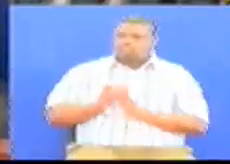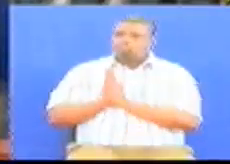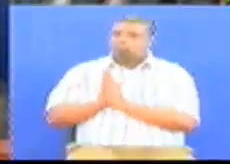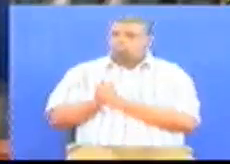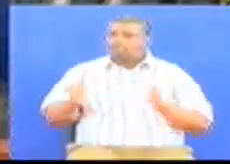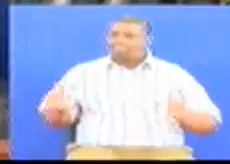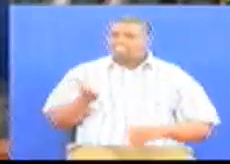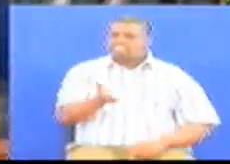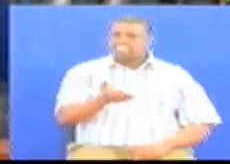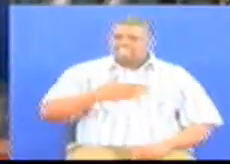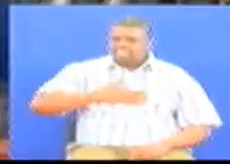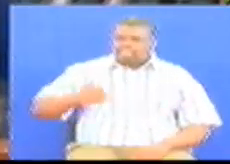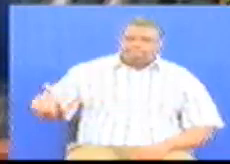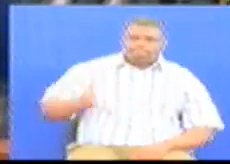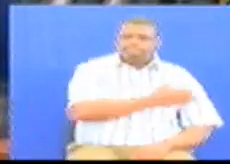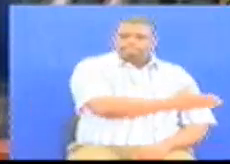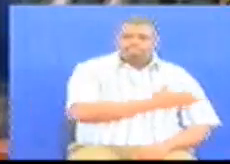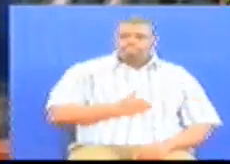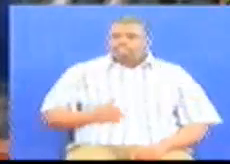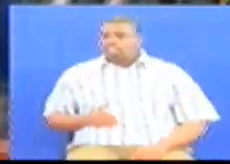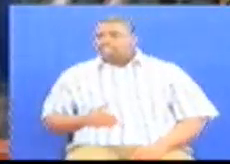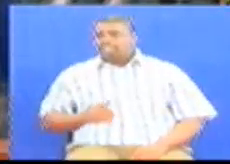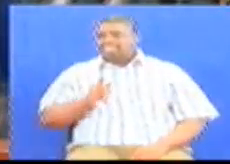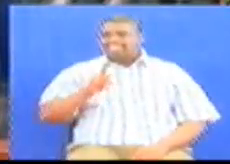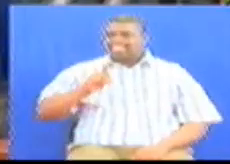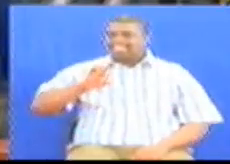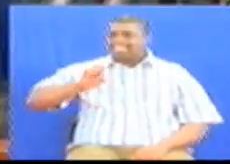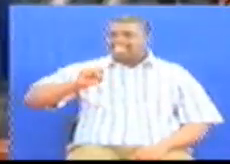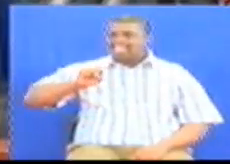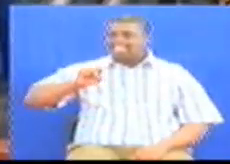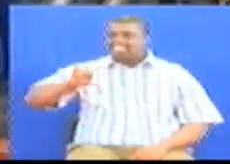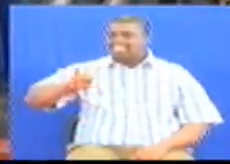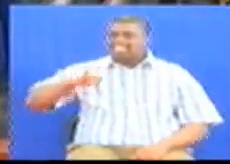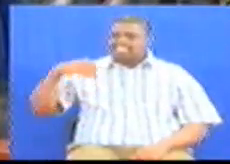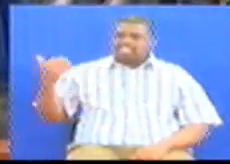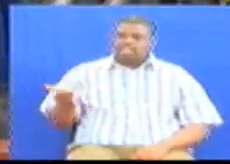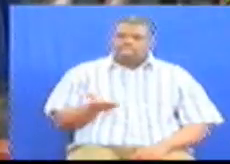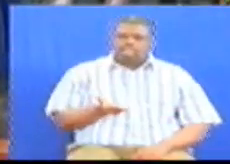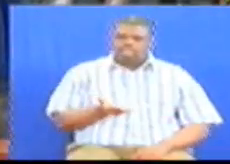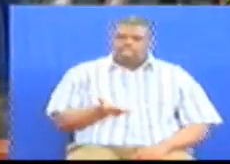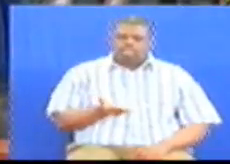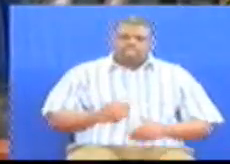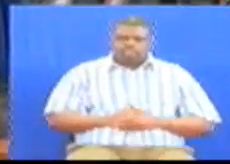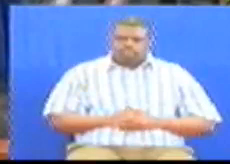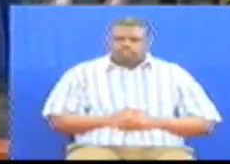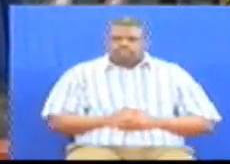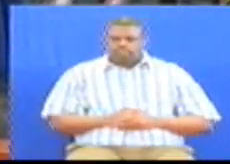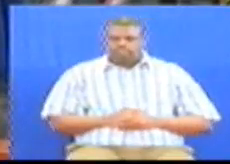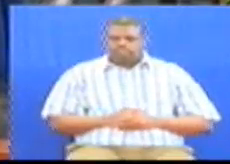Asante sana mheshimiwa Ali Mohamed KC, atafuatiwa na mheshimiwa Yahaya Omar